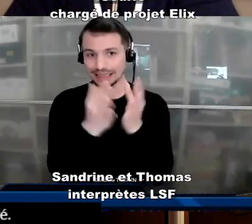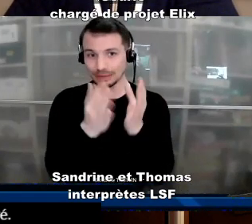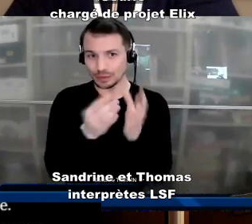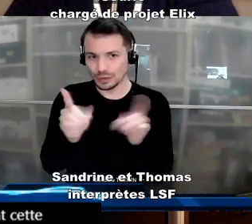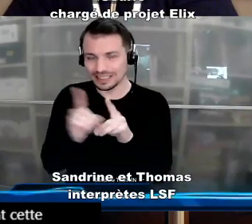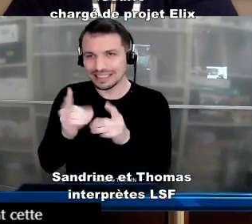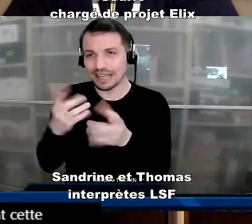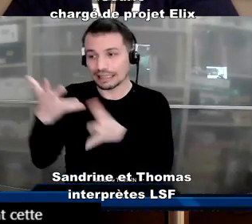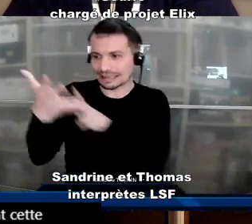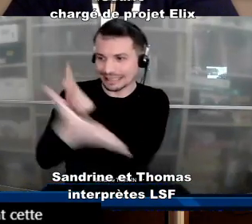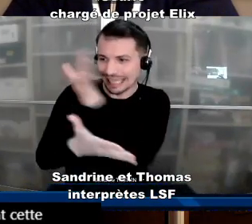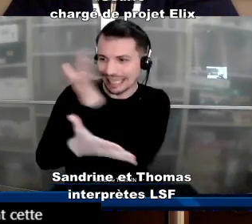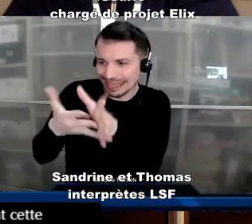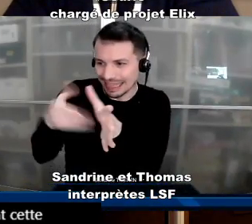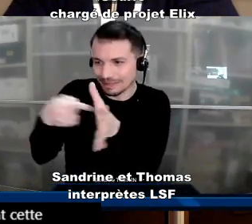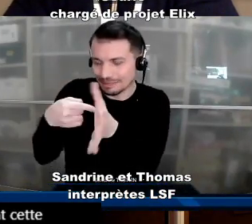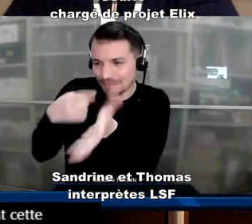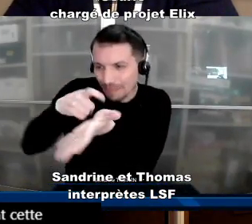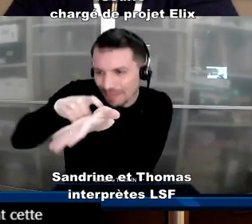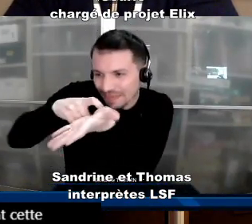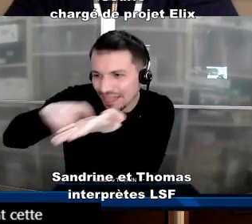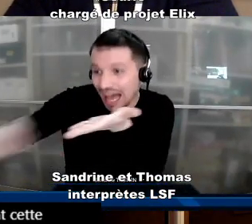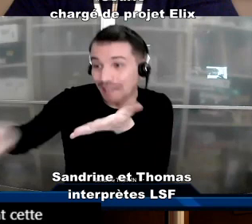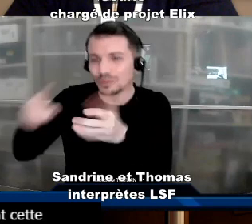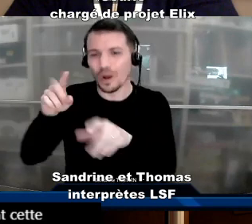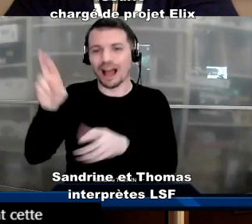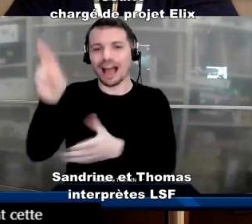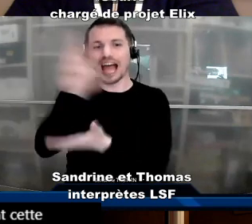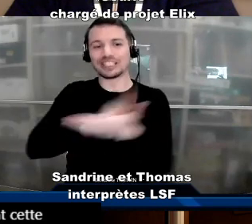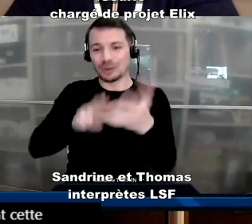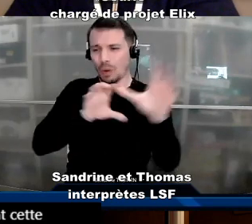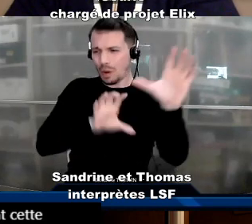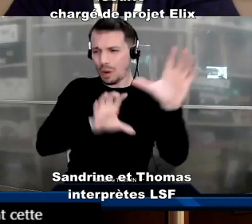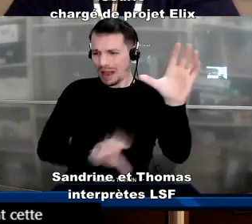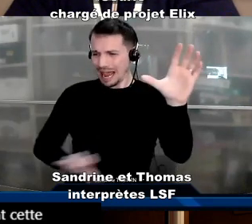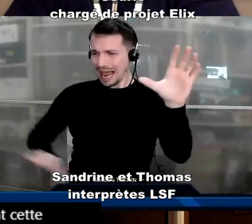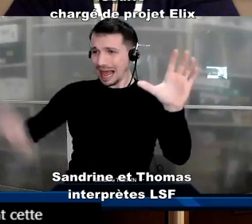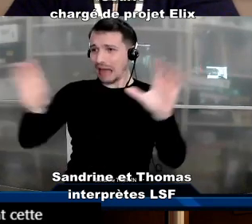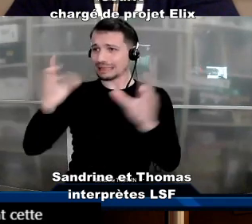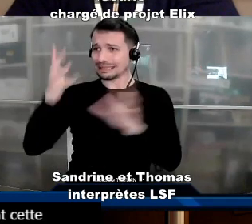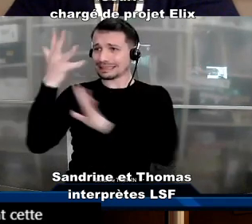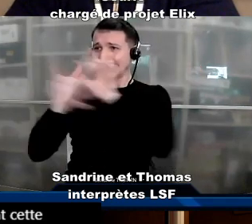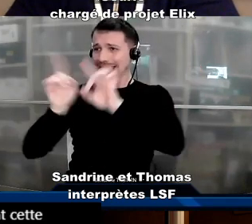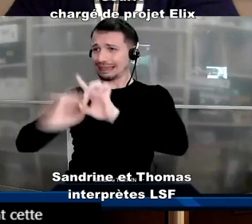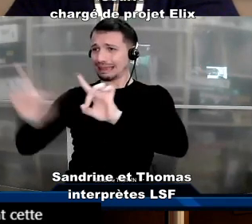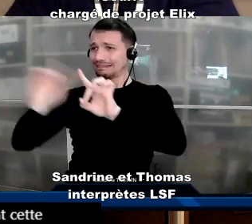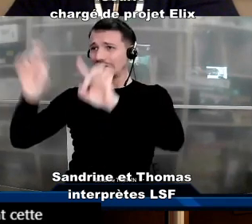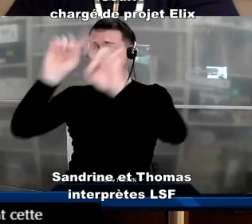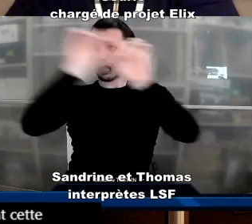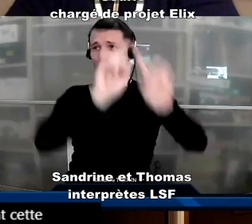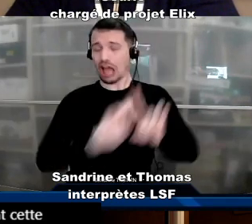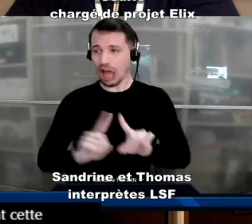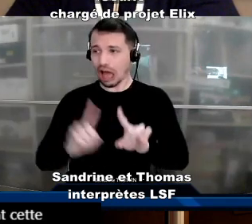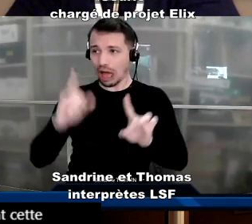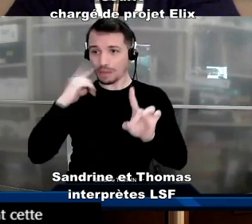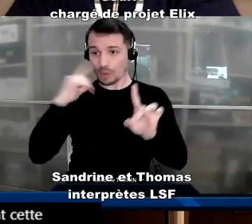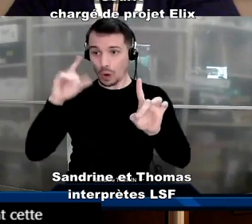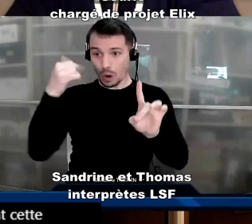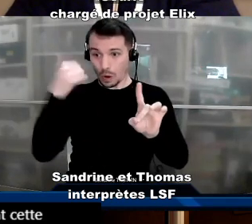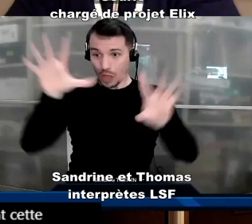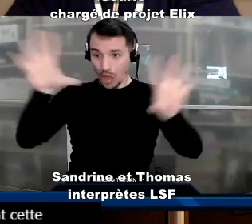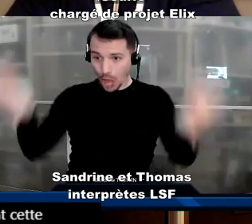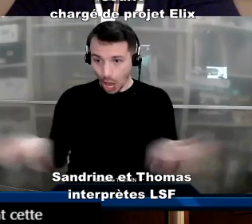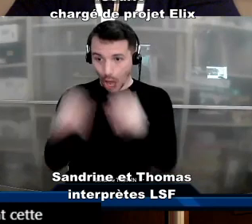signes, c'est-à-dire que selon les régions, les signes peuvent être différents, etc., et d'avoir un endroit où les gens peuvent aussi